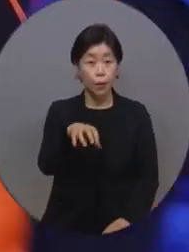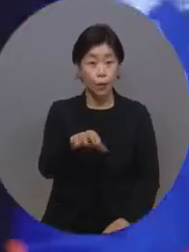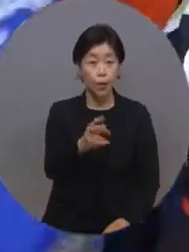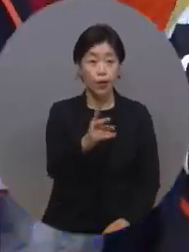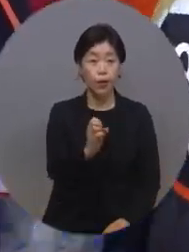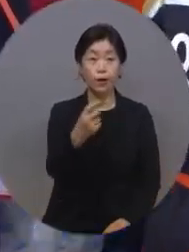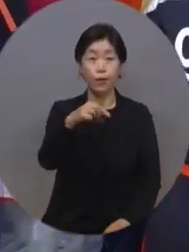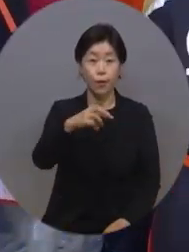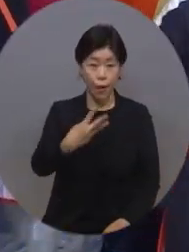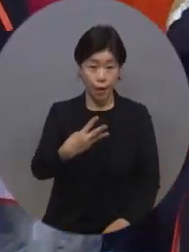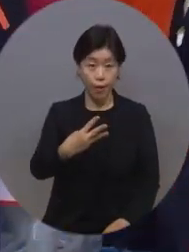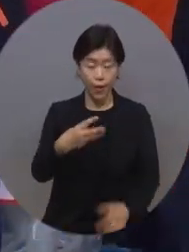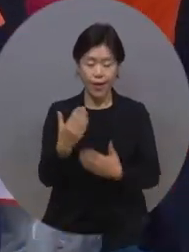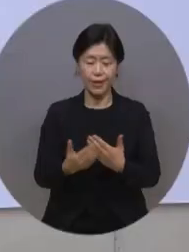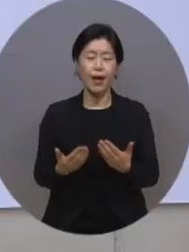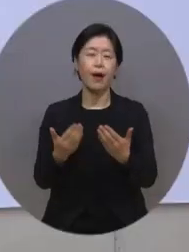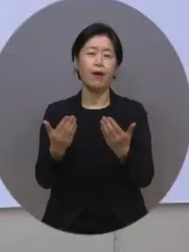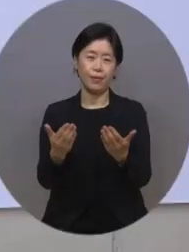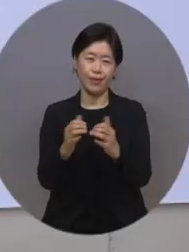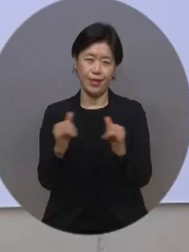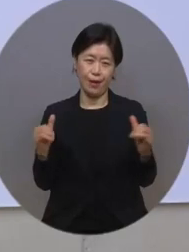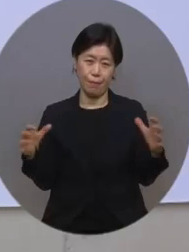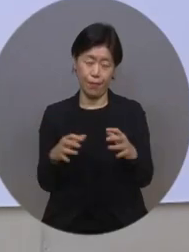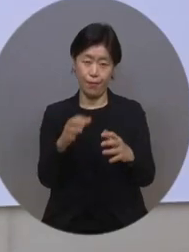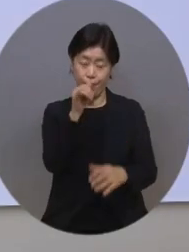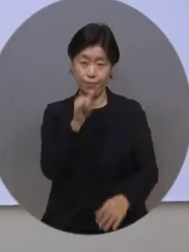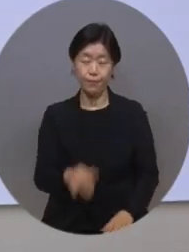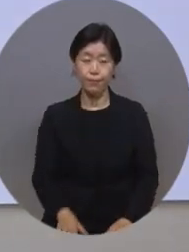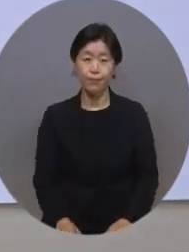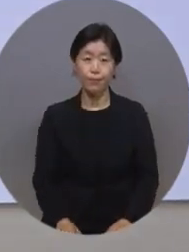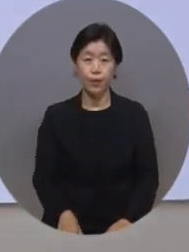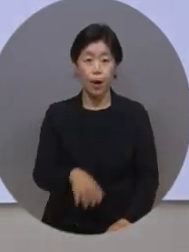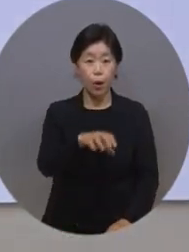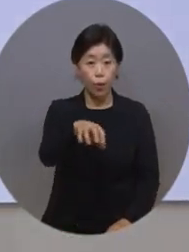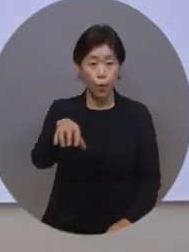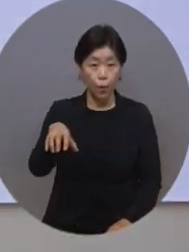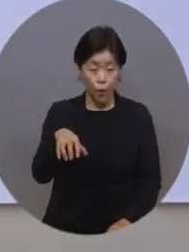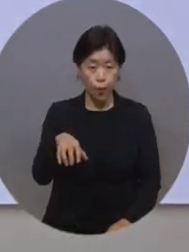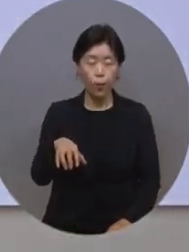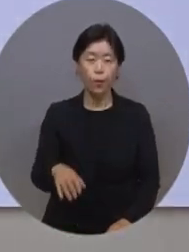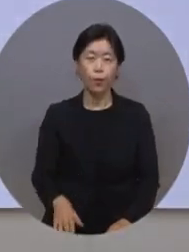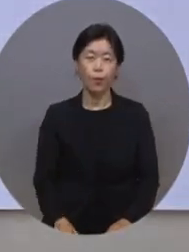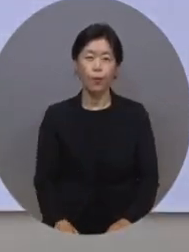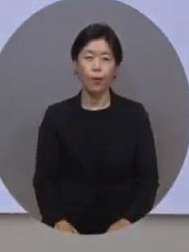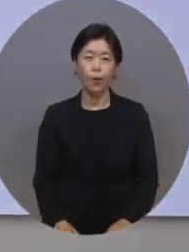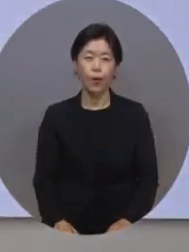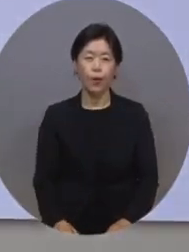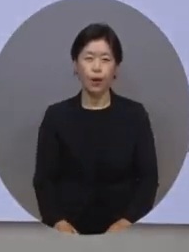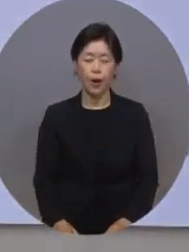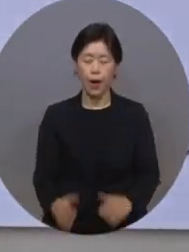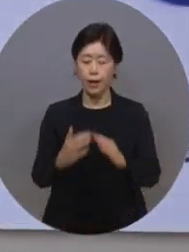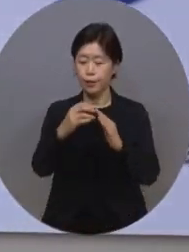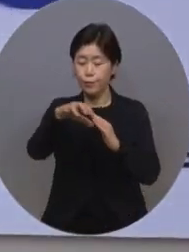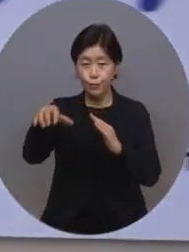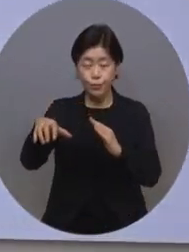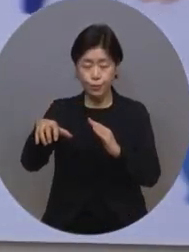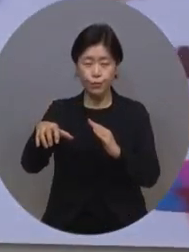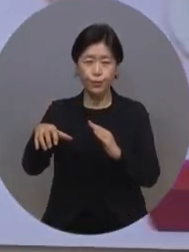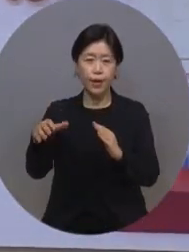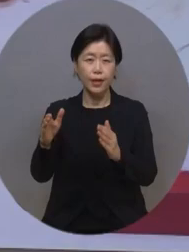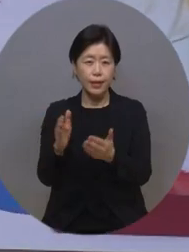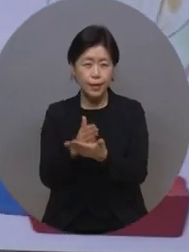김장 나눔 행사 자원봉사자들입니다. 영월군 지역사회보장협의체 영월군 이웃나눔협의회가 주최